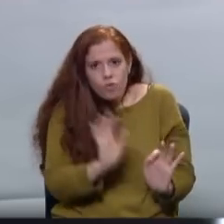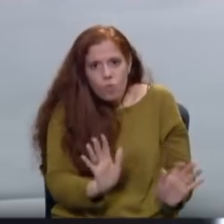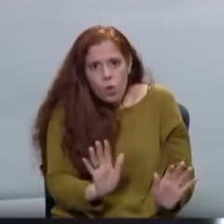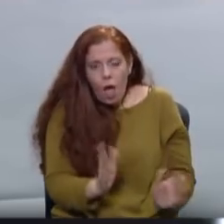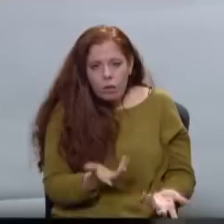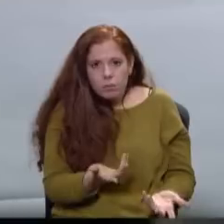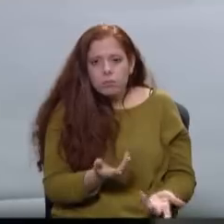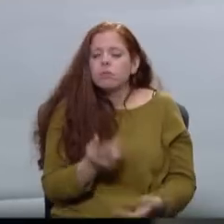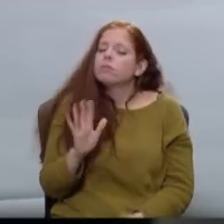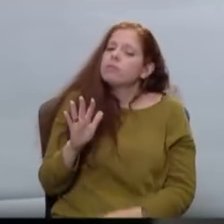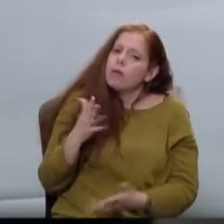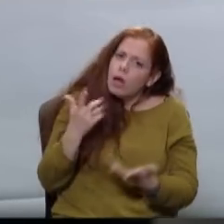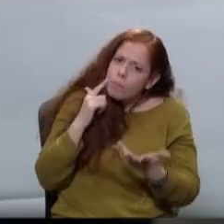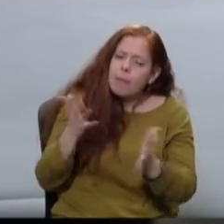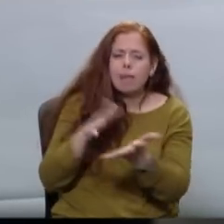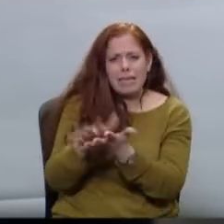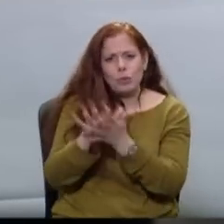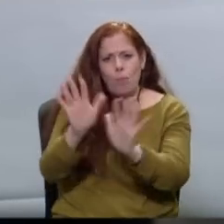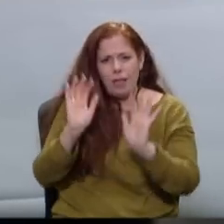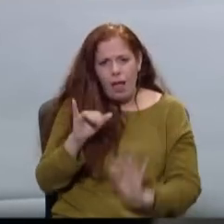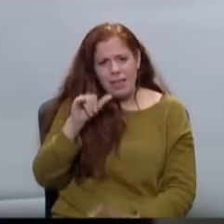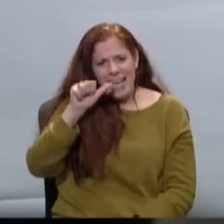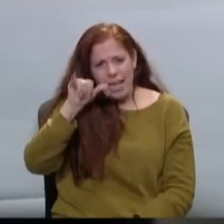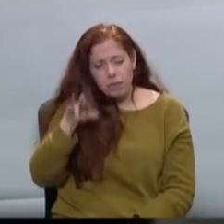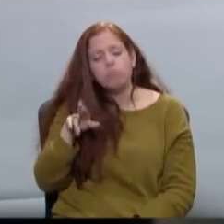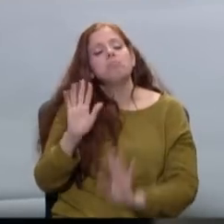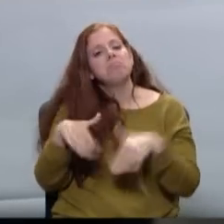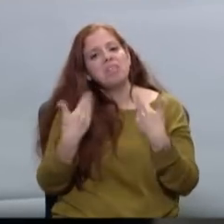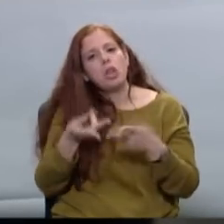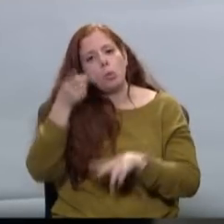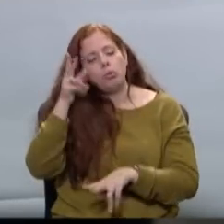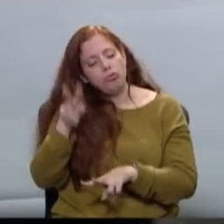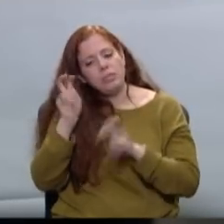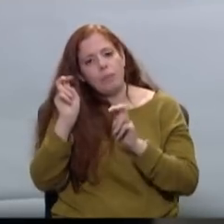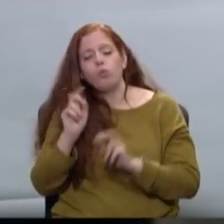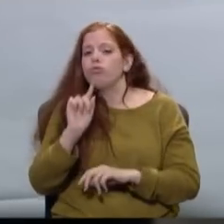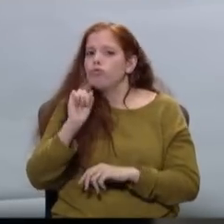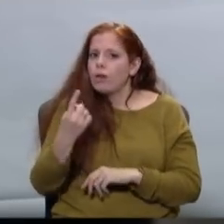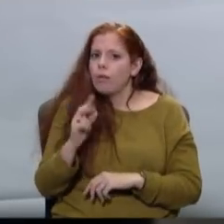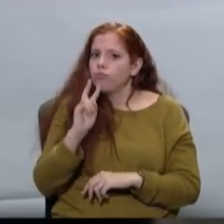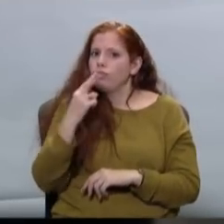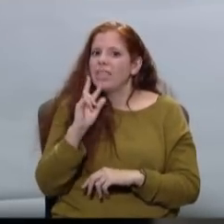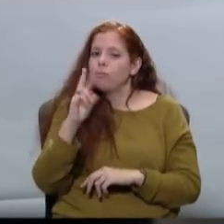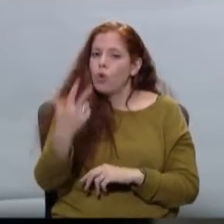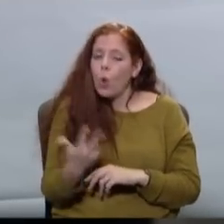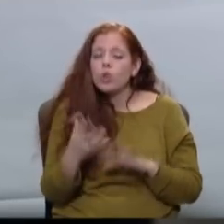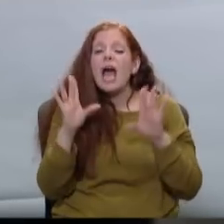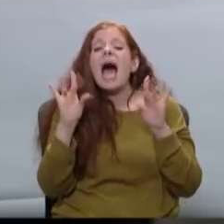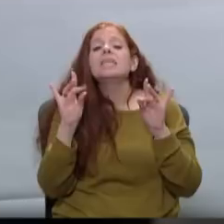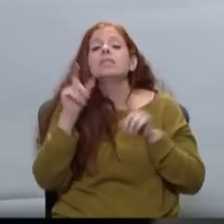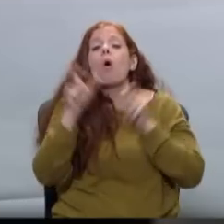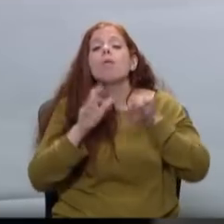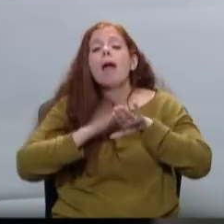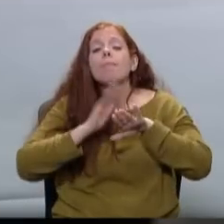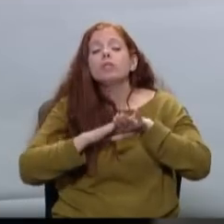בוא, אני אזרום איתך, כן. יאיר. אוקיי, נתנו את הצ'אנס, שנה, שנתיים, 3, עשרות בעלי מקצוע היו